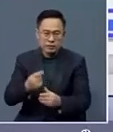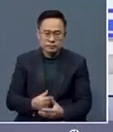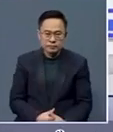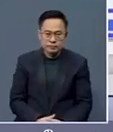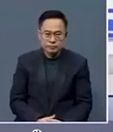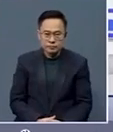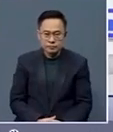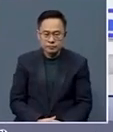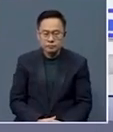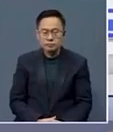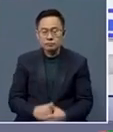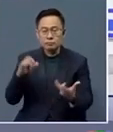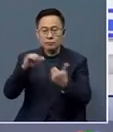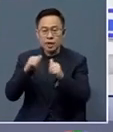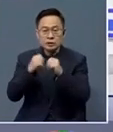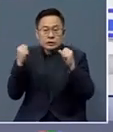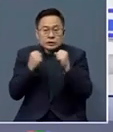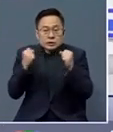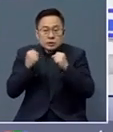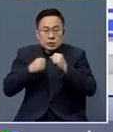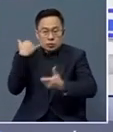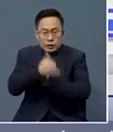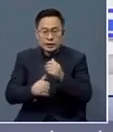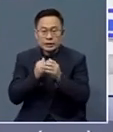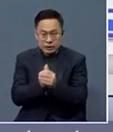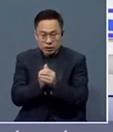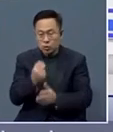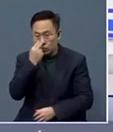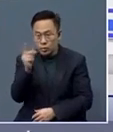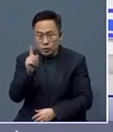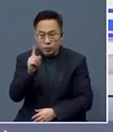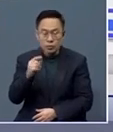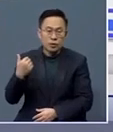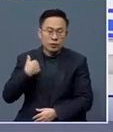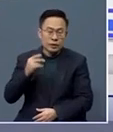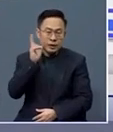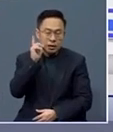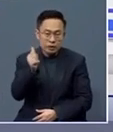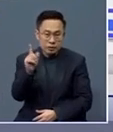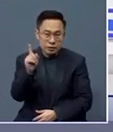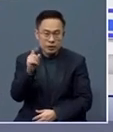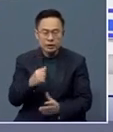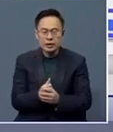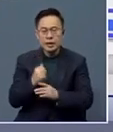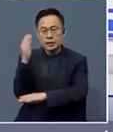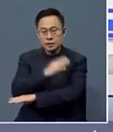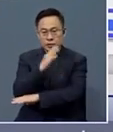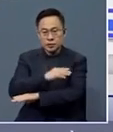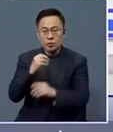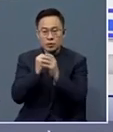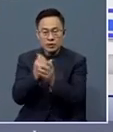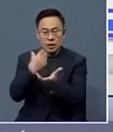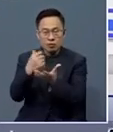ท่ามกลางสภาพอากาศที่หนาวเหน็บในประเทศจีนสื่อต่างประเทศรายงานถึงเรื่องราวที่อบอุ่นหัวใจเรื่องราวนี้ค่ะเป็นรายงานจาก China Media Group นะ